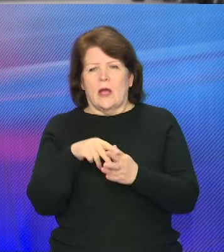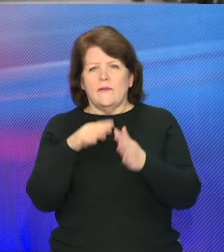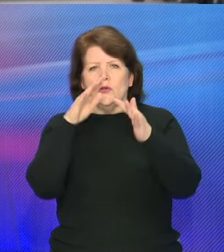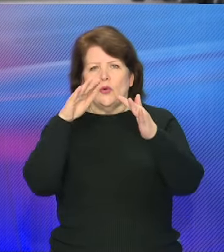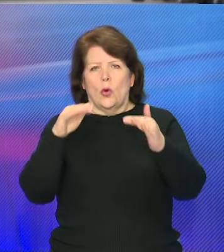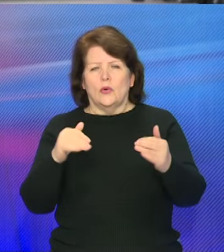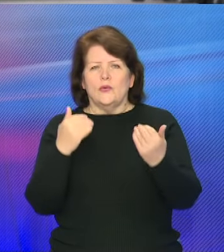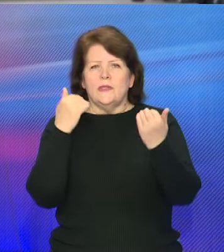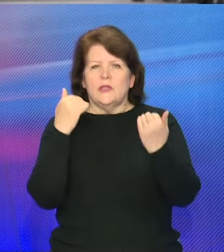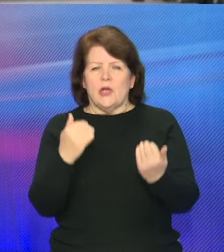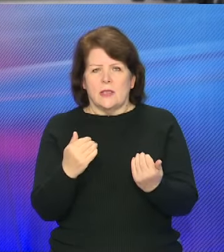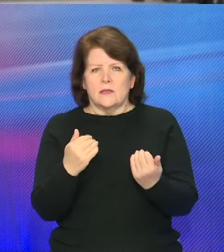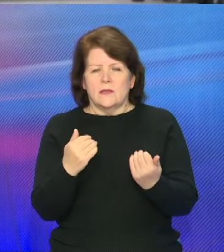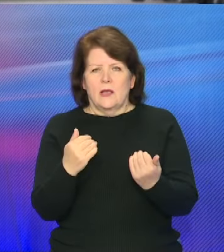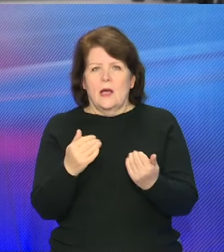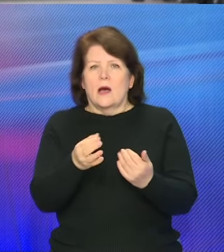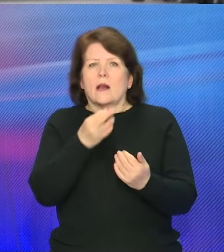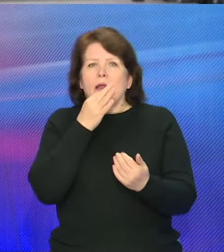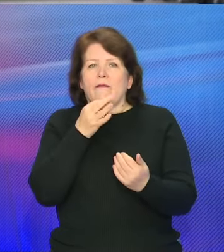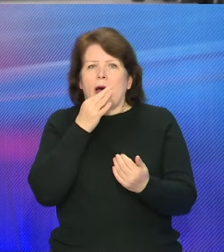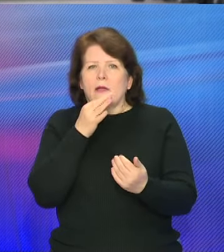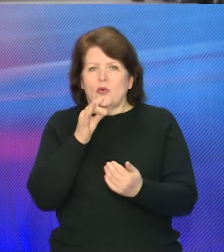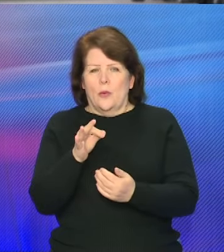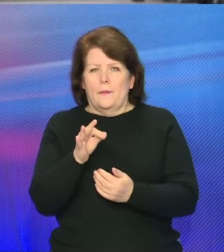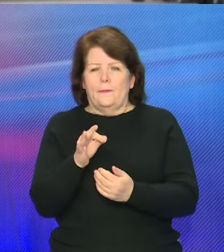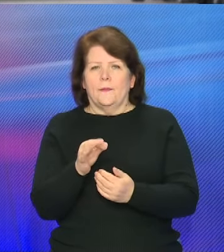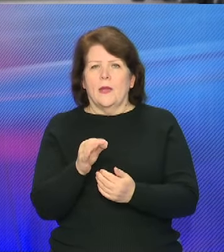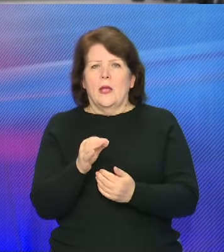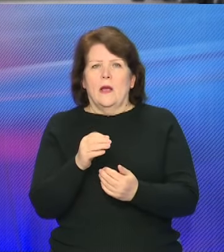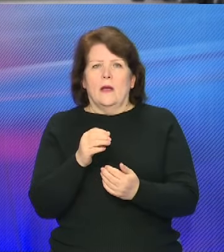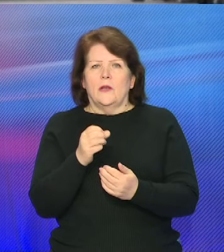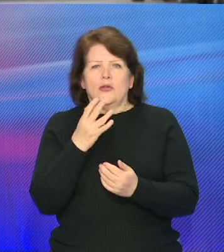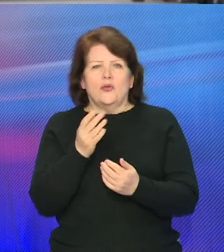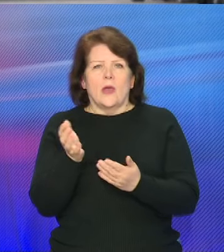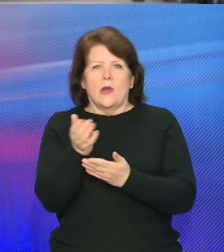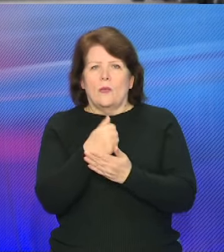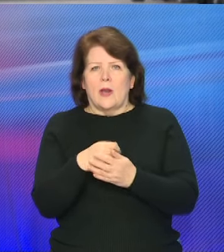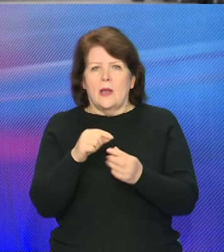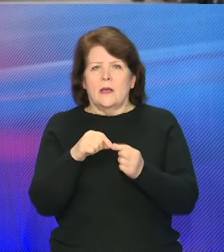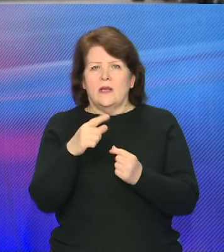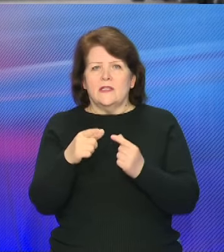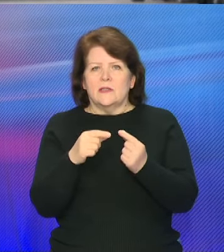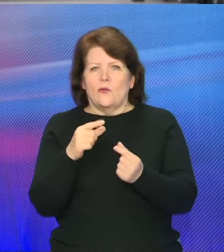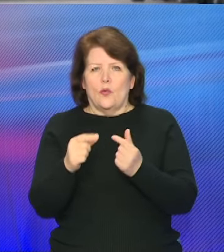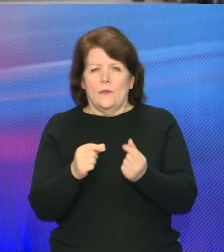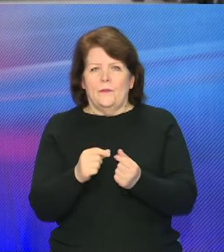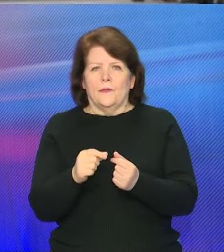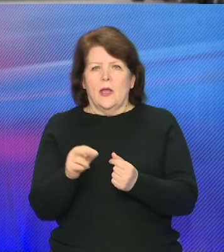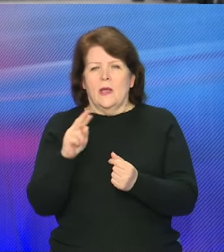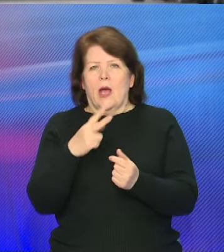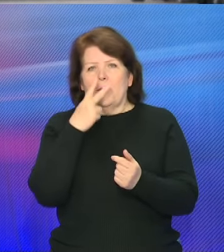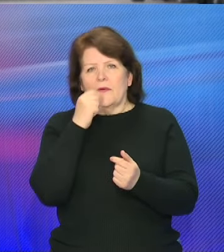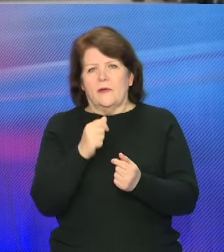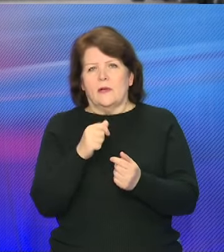елку сейчас рановато, ведь еще даже не убрали листву. Я со своей семьей привыкла ставить